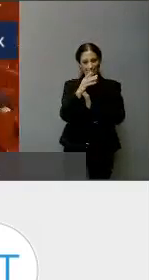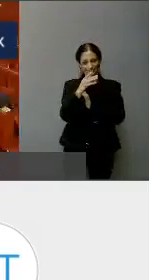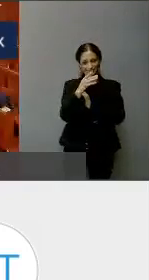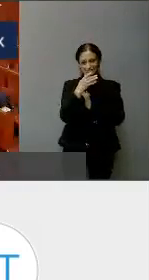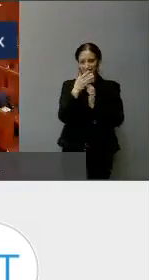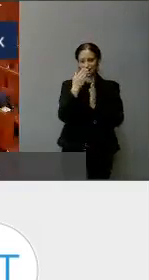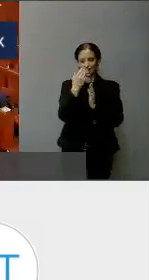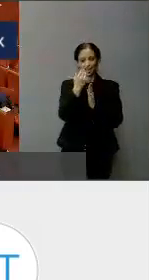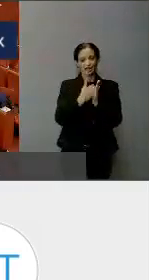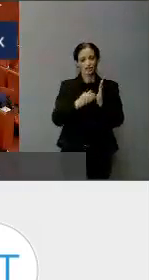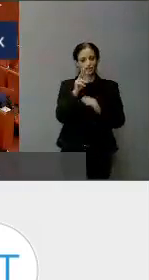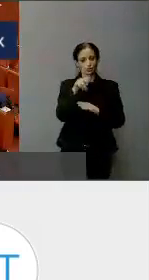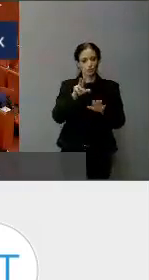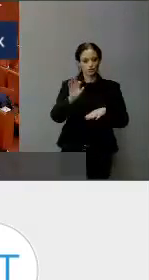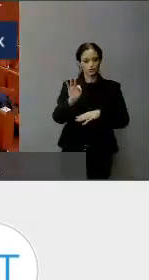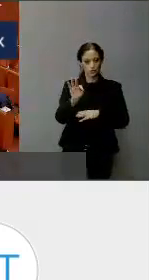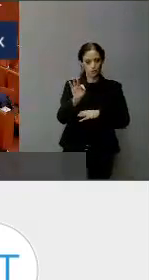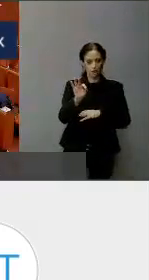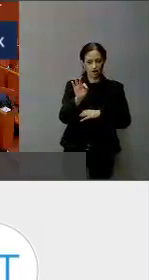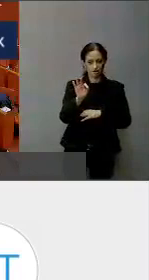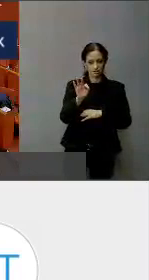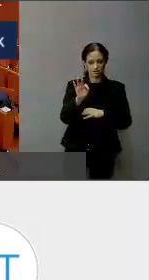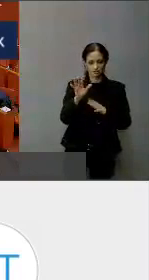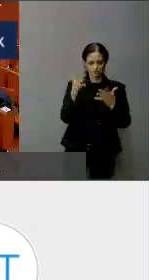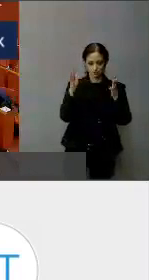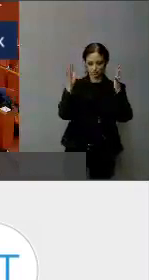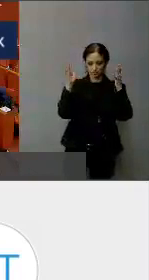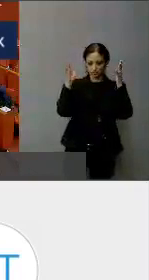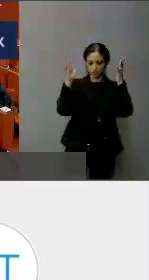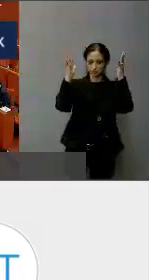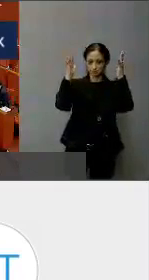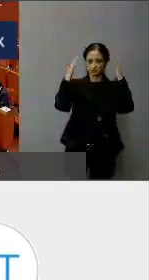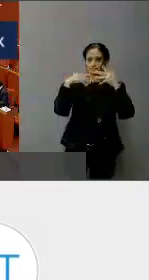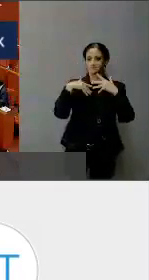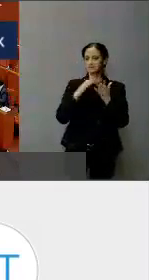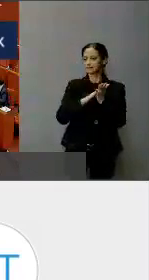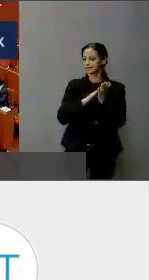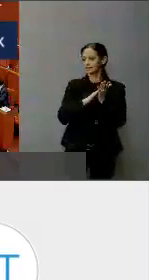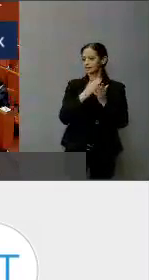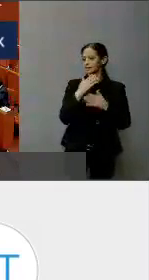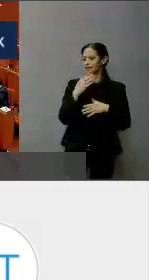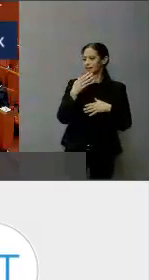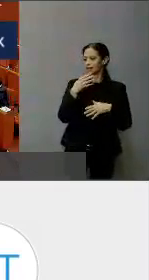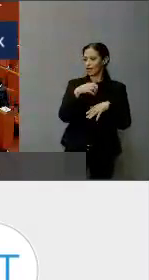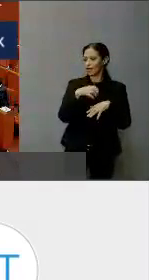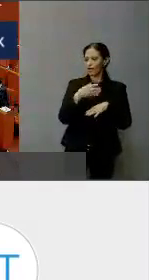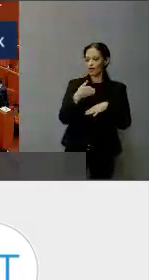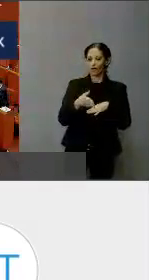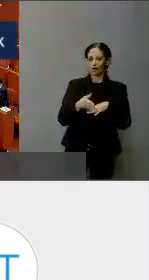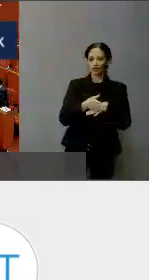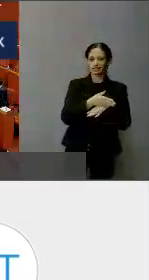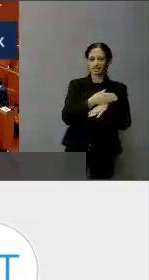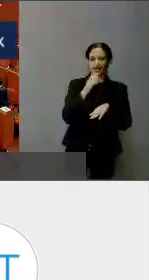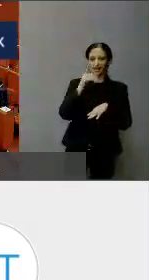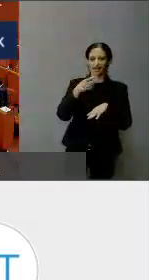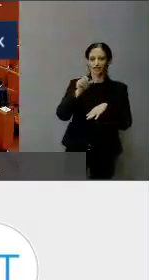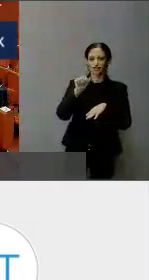fuori che lo studio un applauso al consigliere ceraudo è diventato papà elecric consiglio